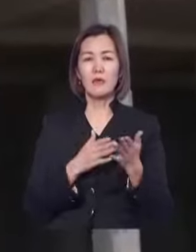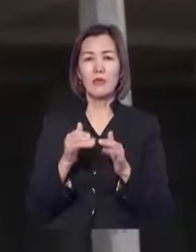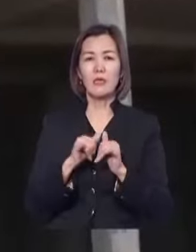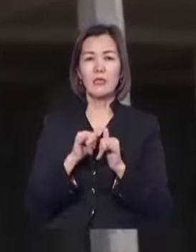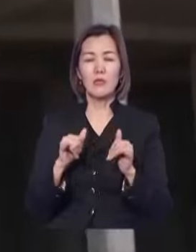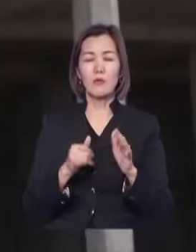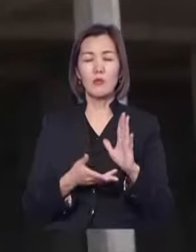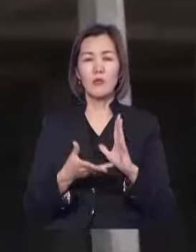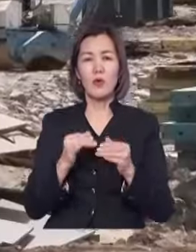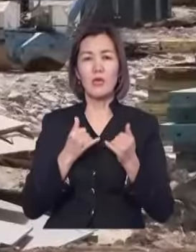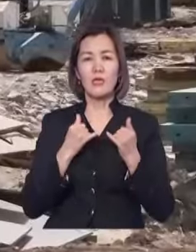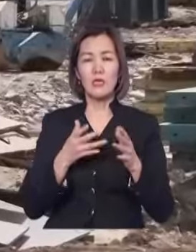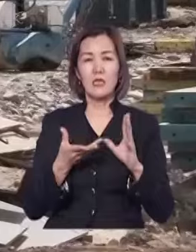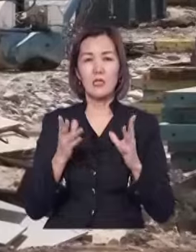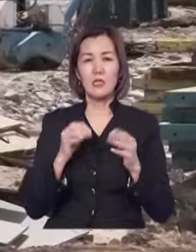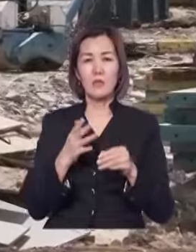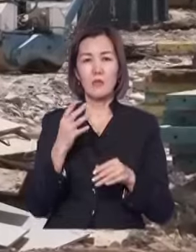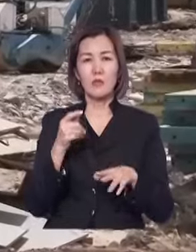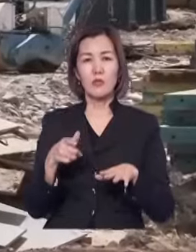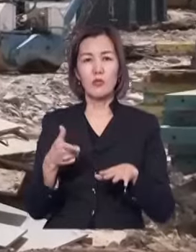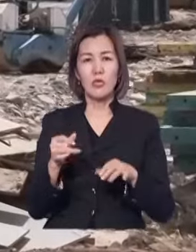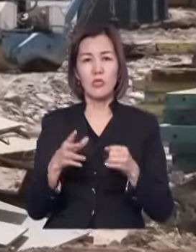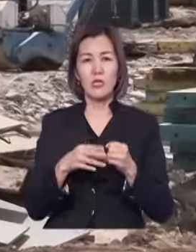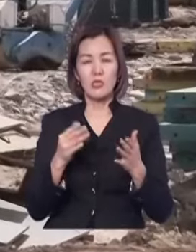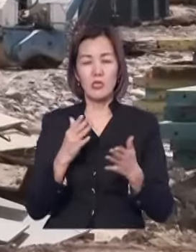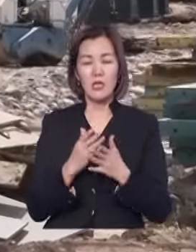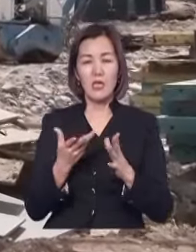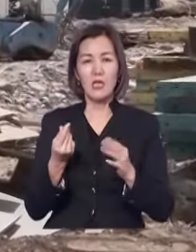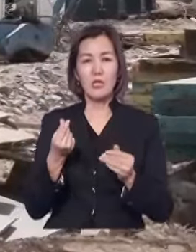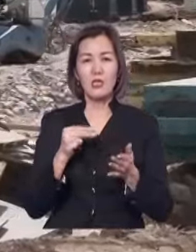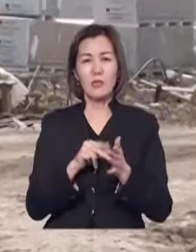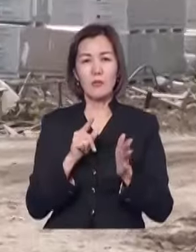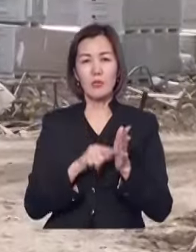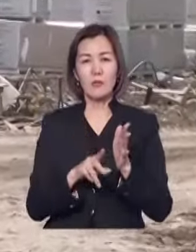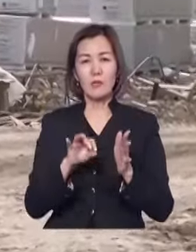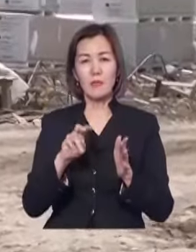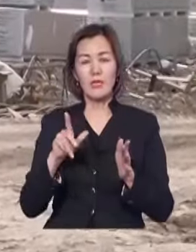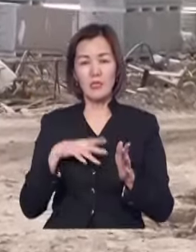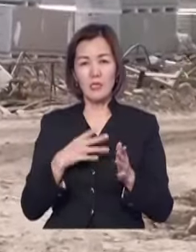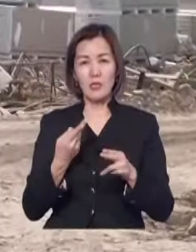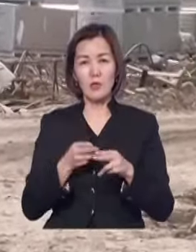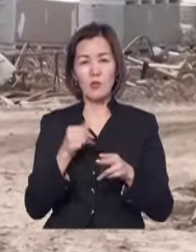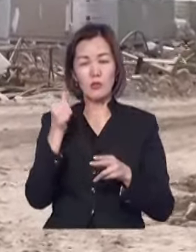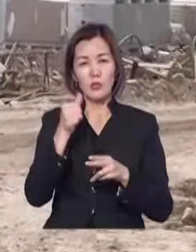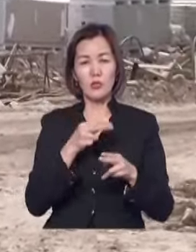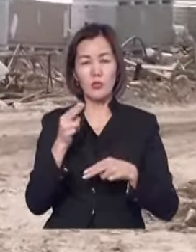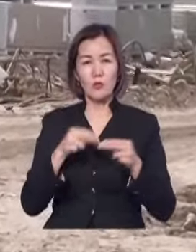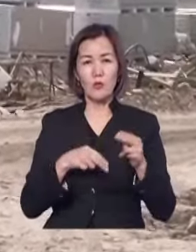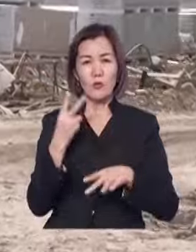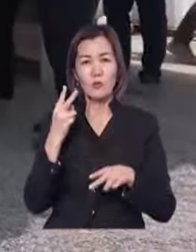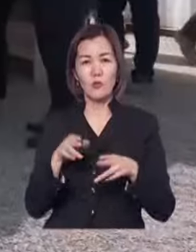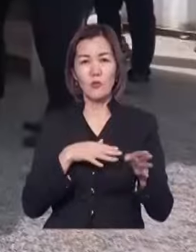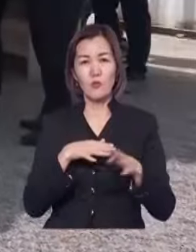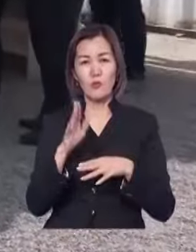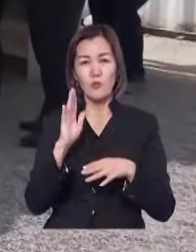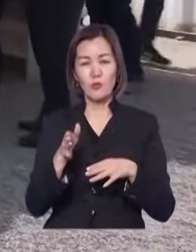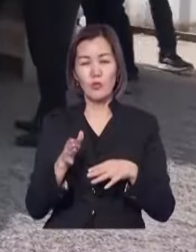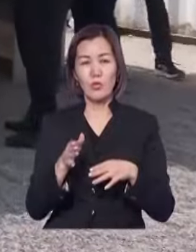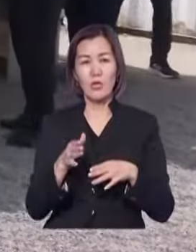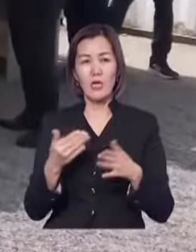арналған. Нысанның жалпы аумағы 500 гектардан асады. Құны 70 миллиард теңге. Осы жылы құрылысын толықтай аяқтау көзделіп отыр.